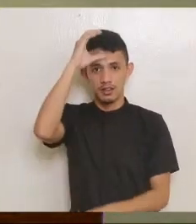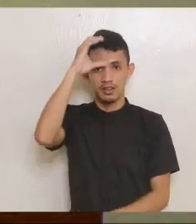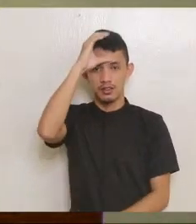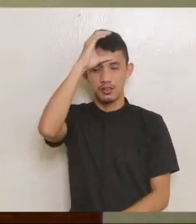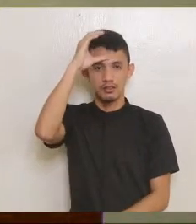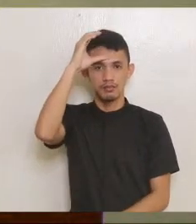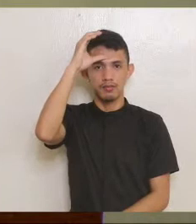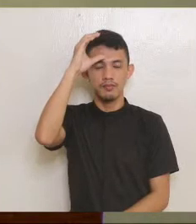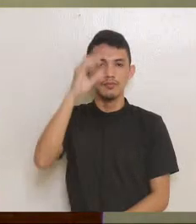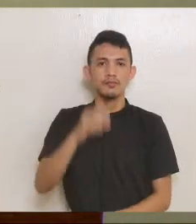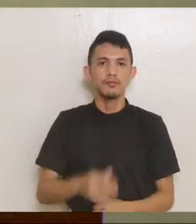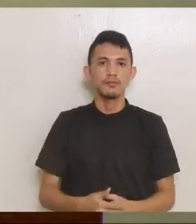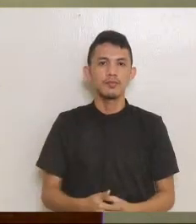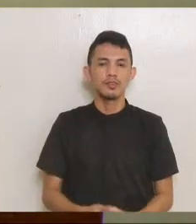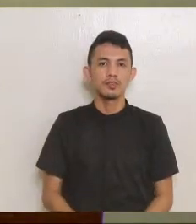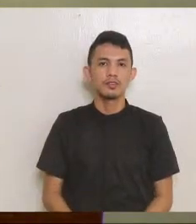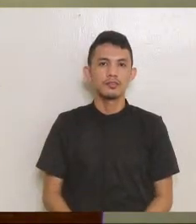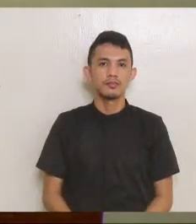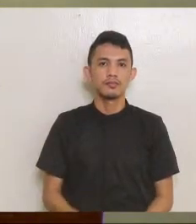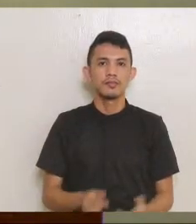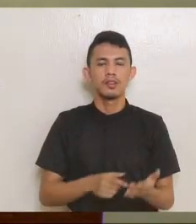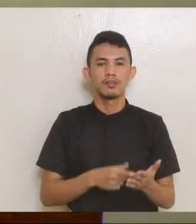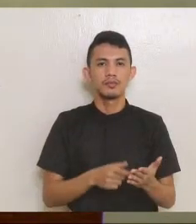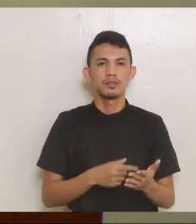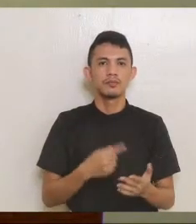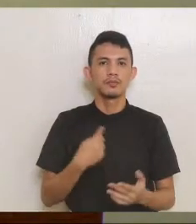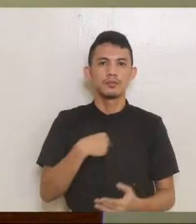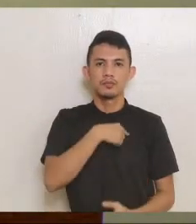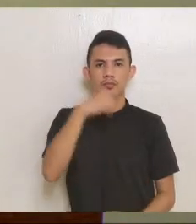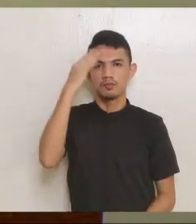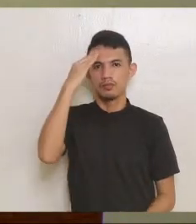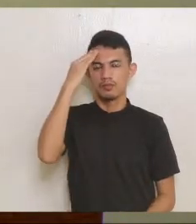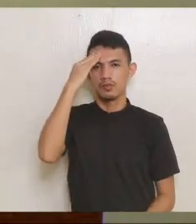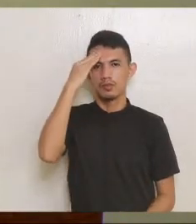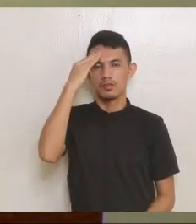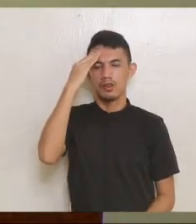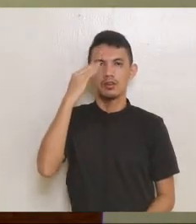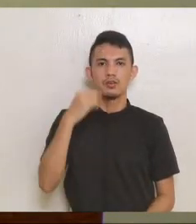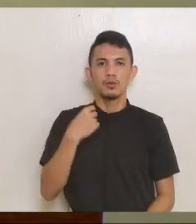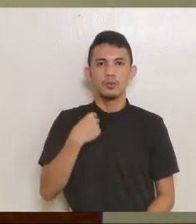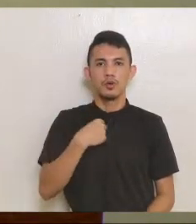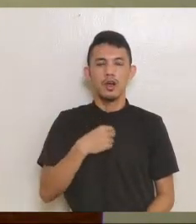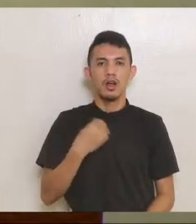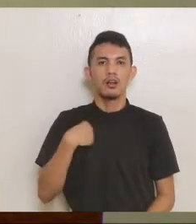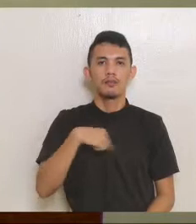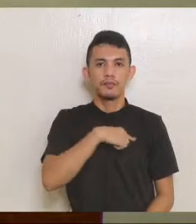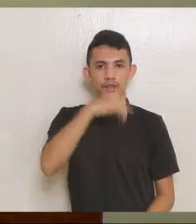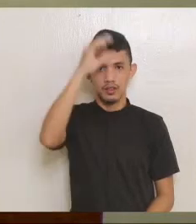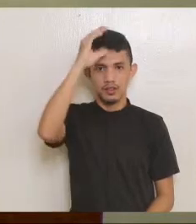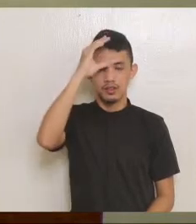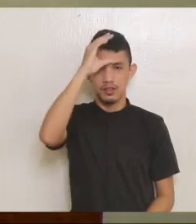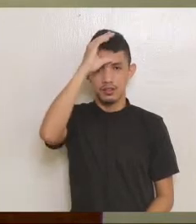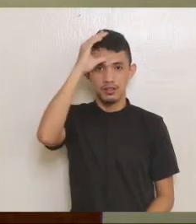silingan, ang pagkakatoliko na to, bayluan raog,